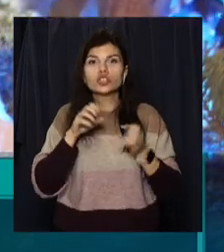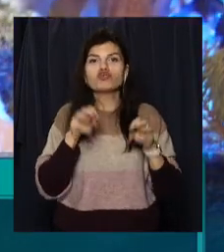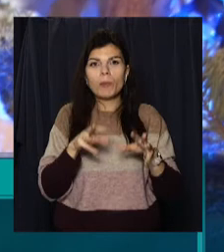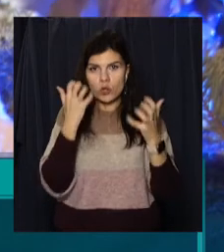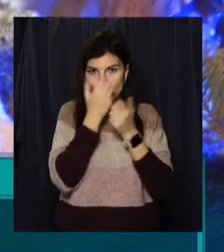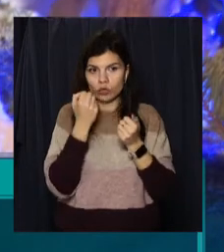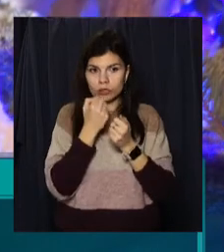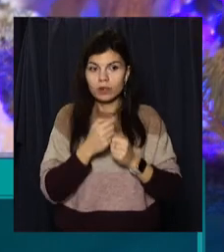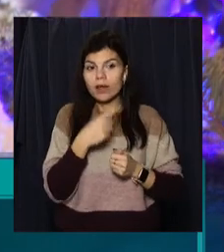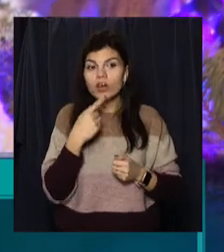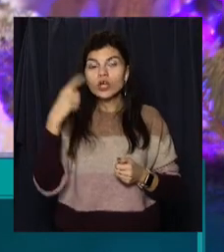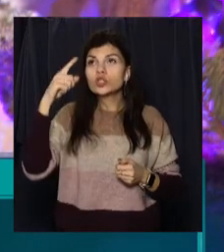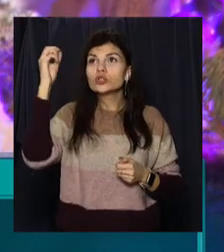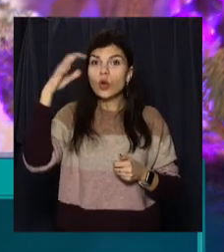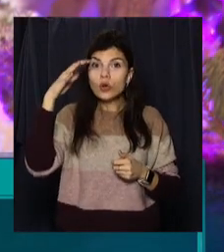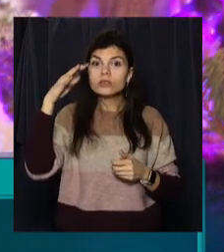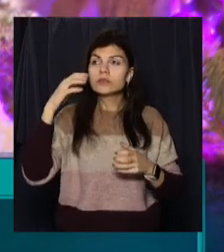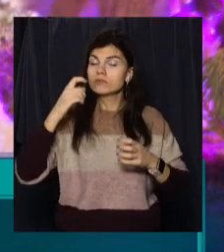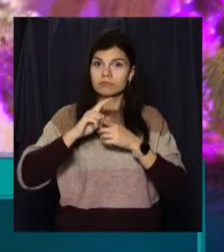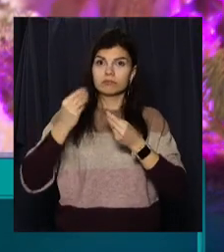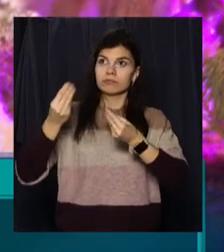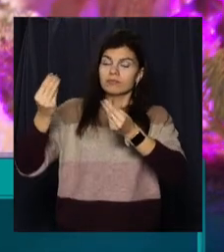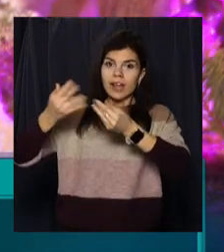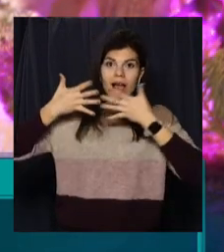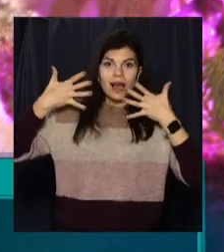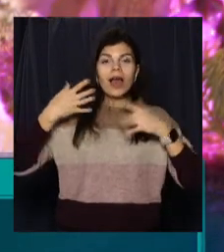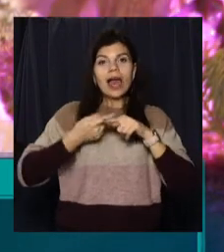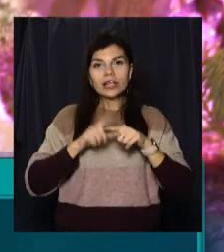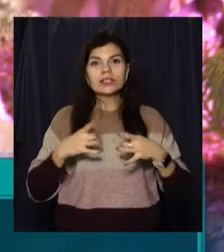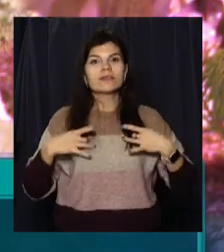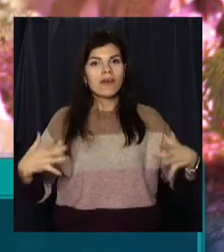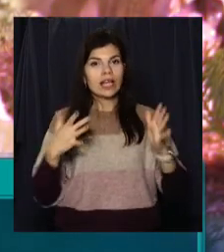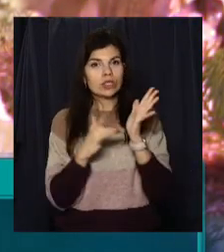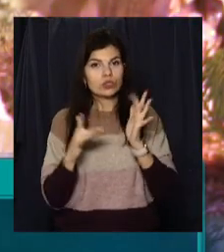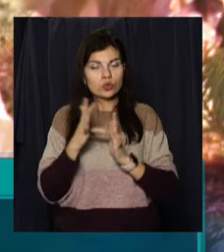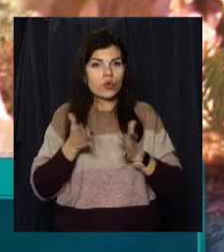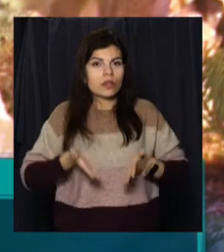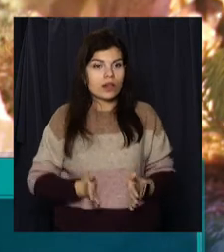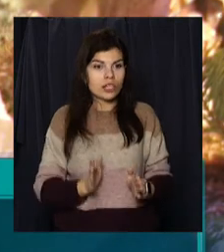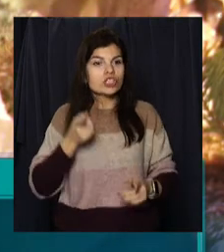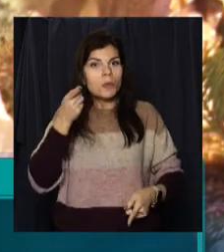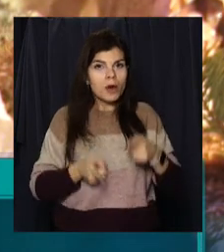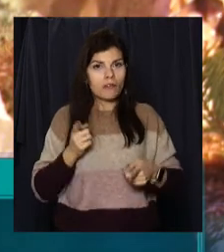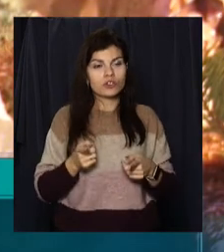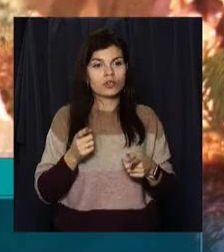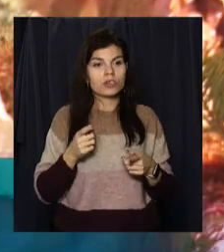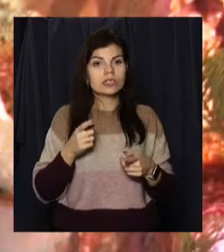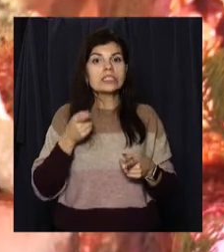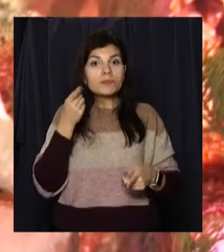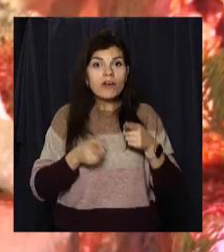цим сонцем, яке приходить, є Ісус Христос. І давайте будемо святкувати народження справжнього